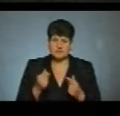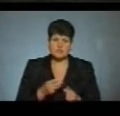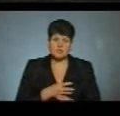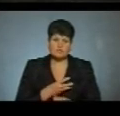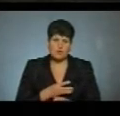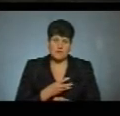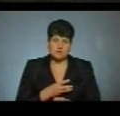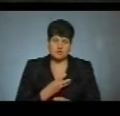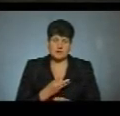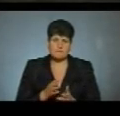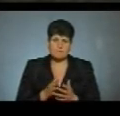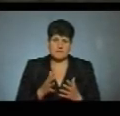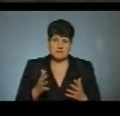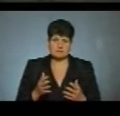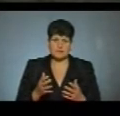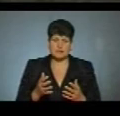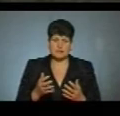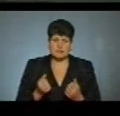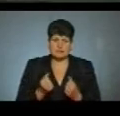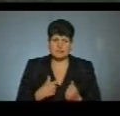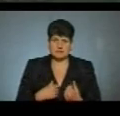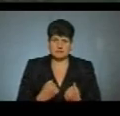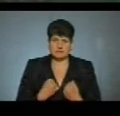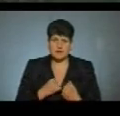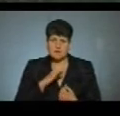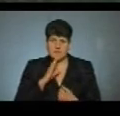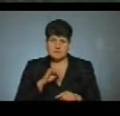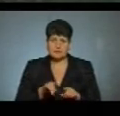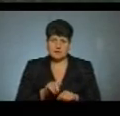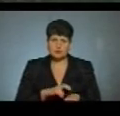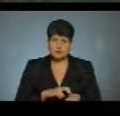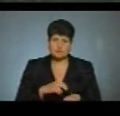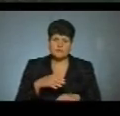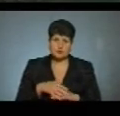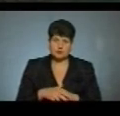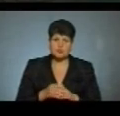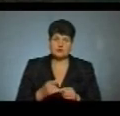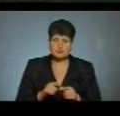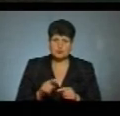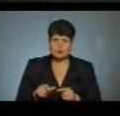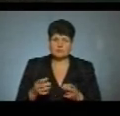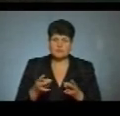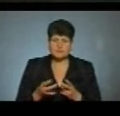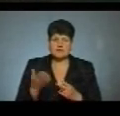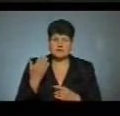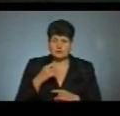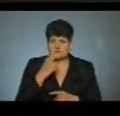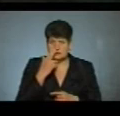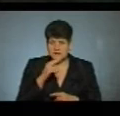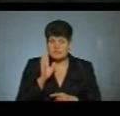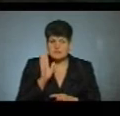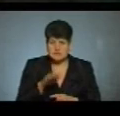побажанням максимально тримати себе в безпеці. Мама теж лікар, і вона розуміє, що такі люди потрібні. Вона вже давно змирилася з тим,